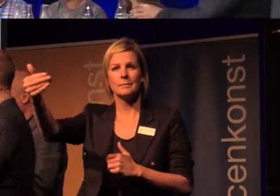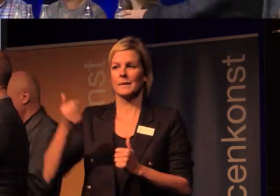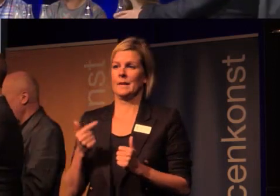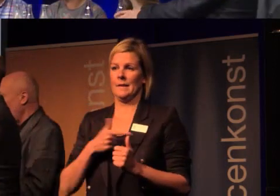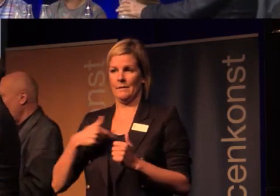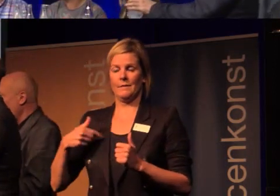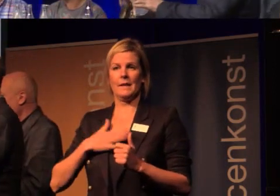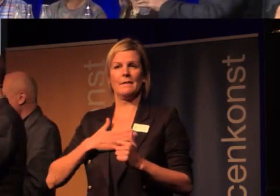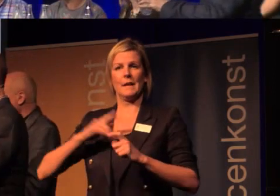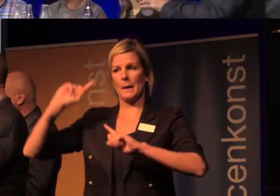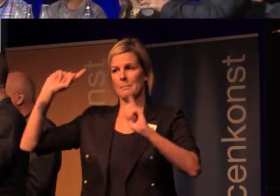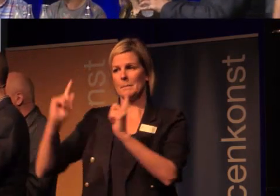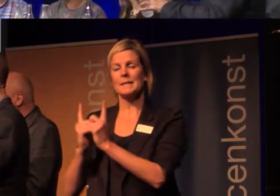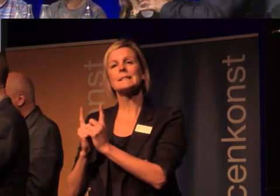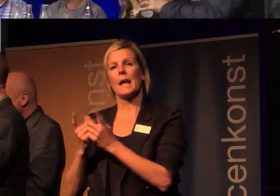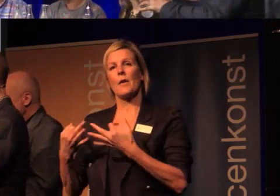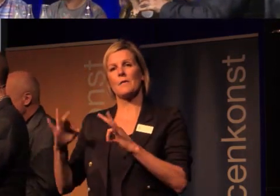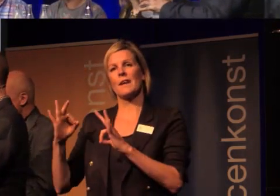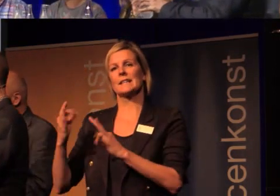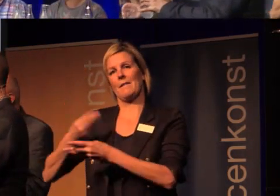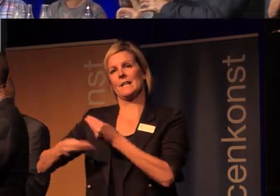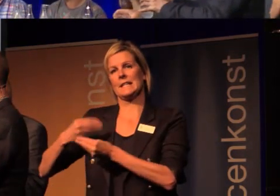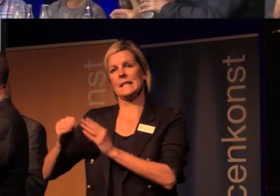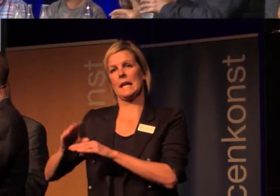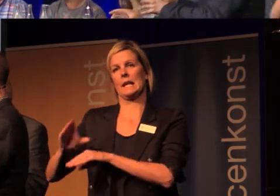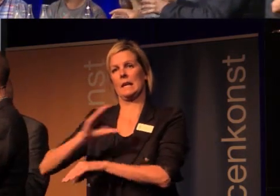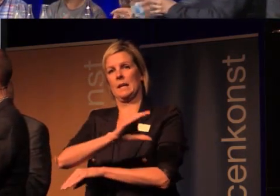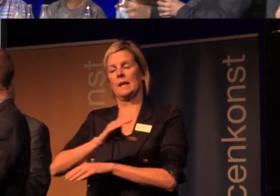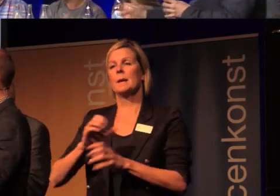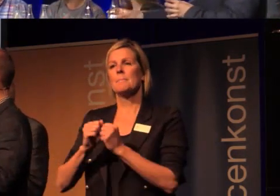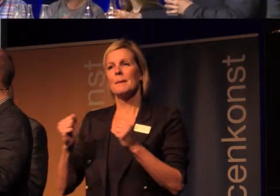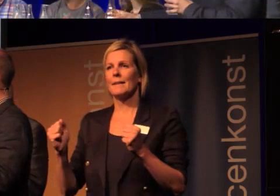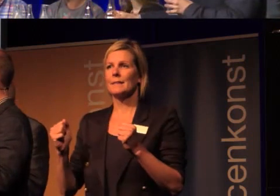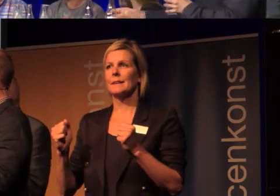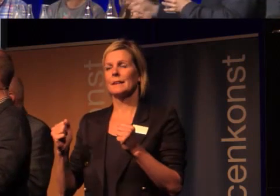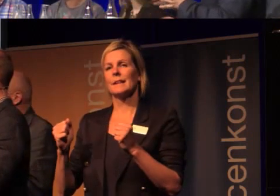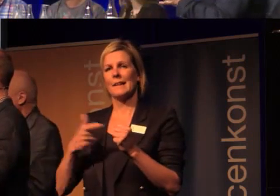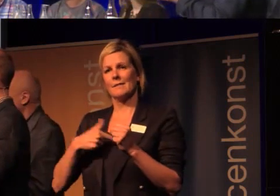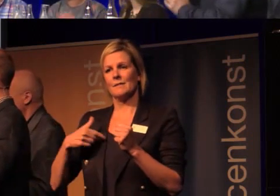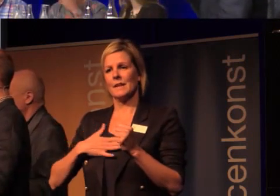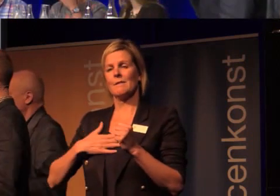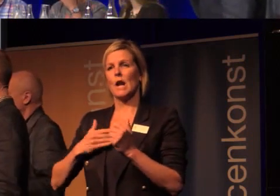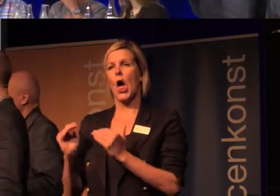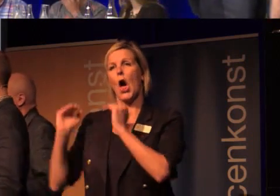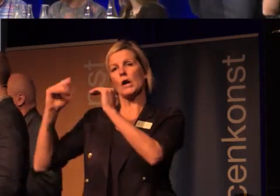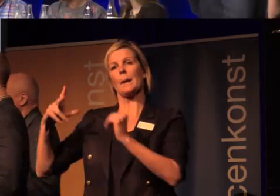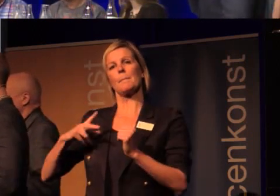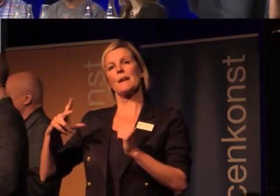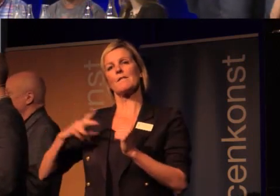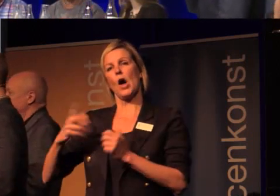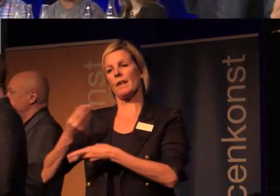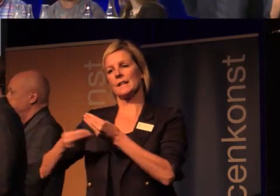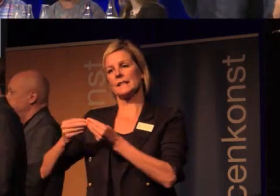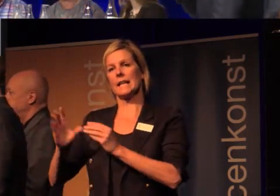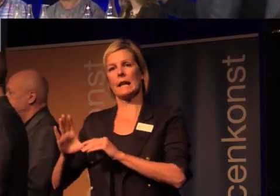ungdomsförbundet minska det offentliga finansieringen. Men också öka, först och främst, öka den privata finansieringen. På många sätt. Det är